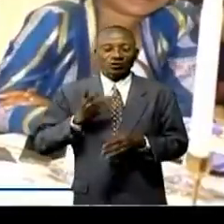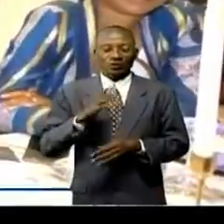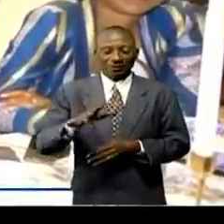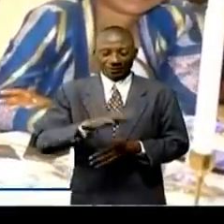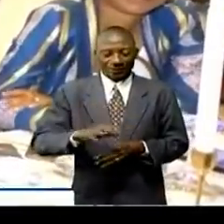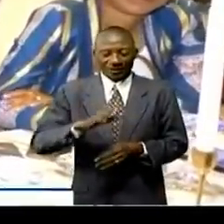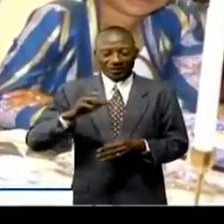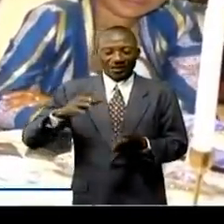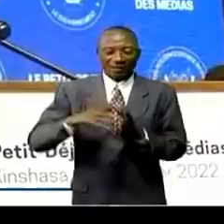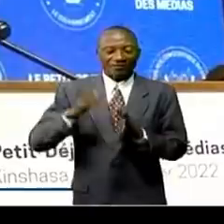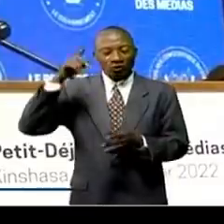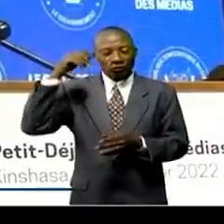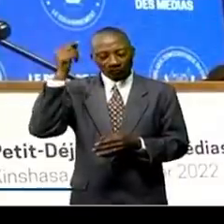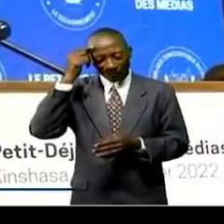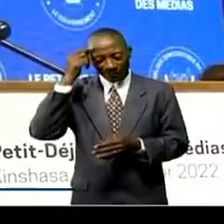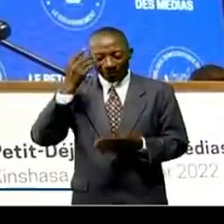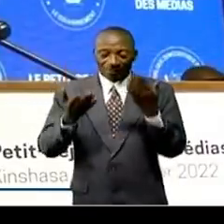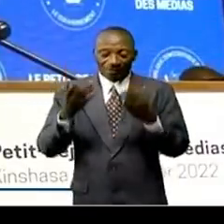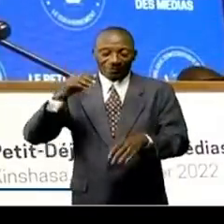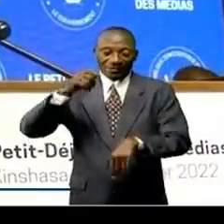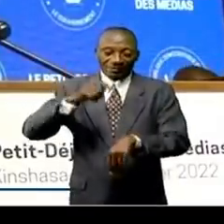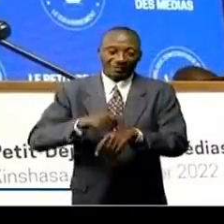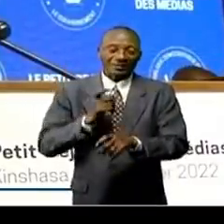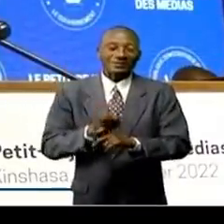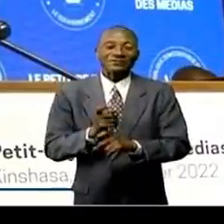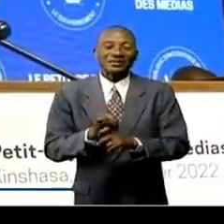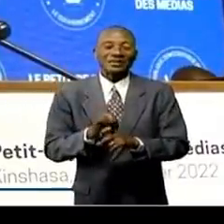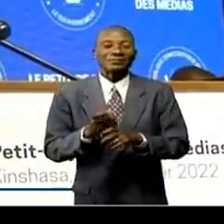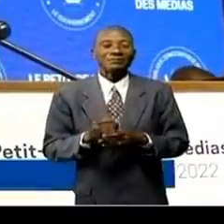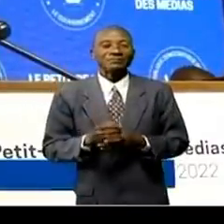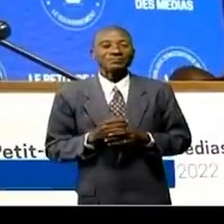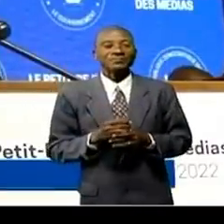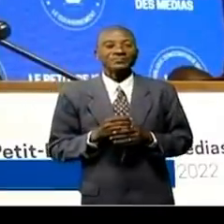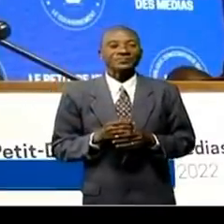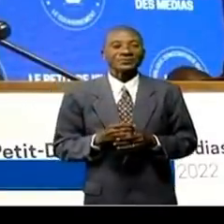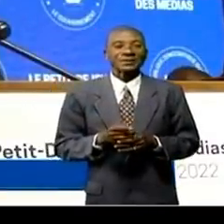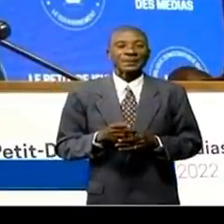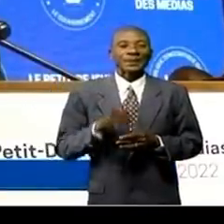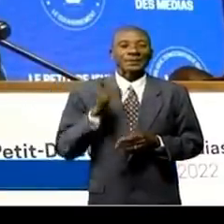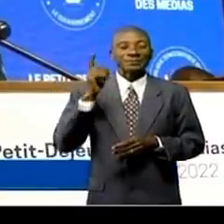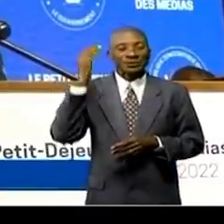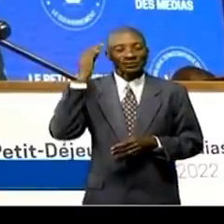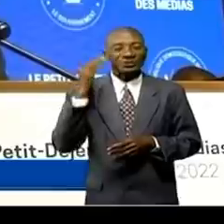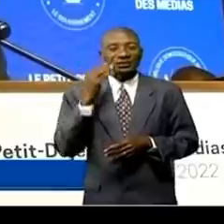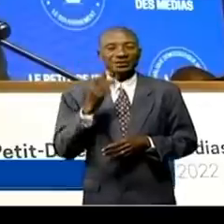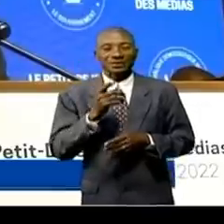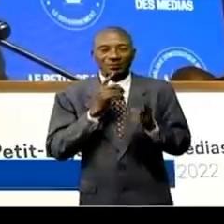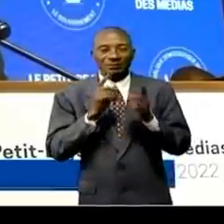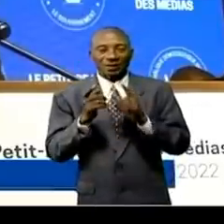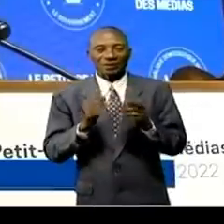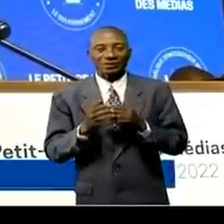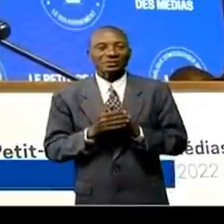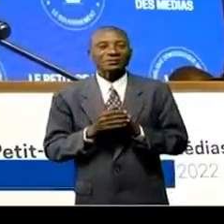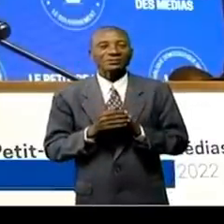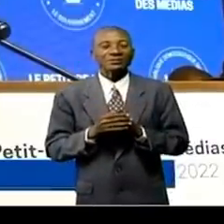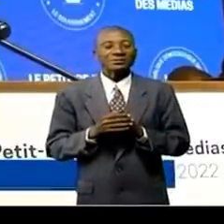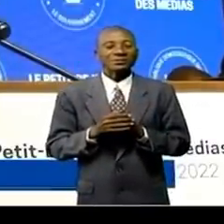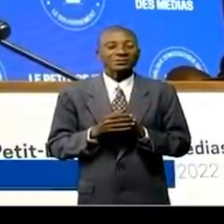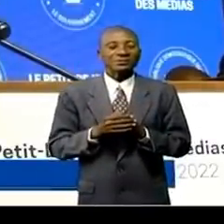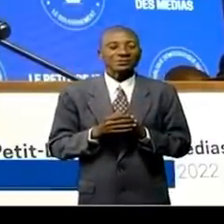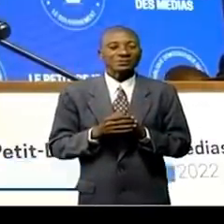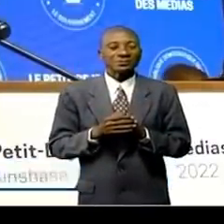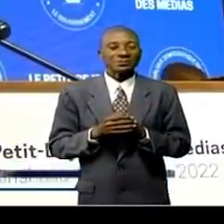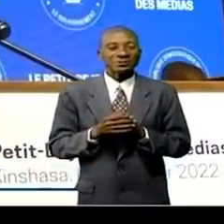difficiles. On a insisté sur les résolutions qui ont été données dans le cadre des États